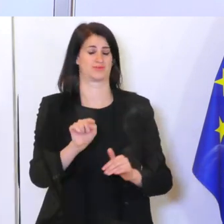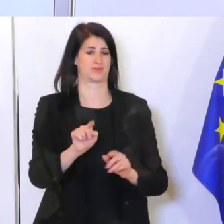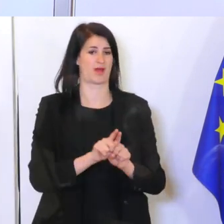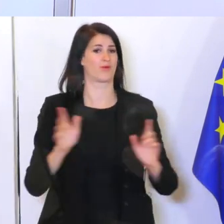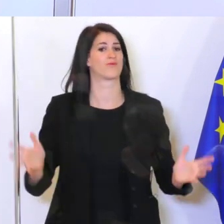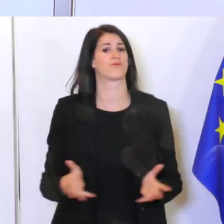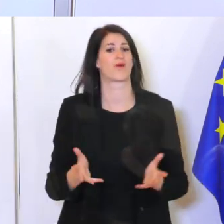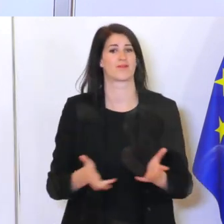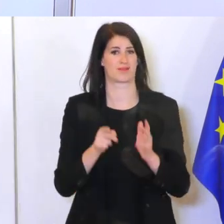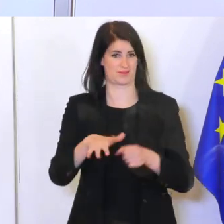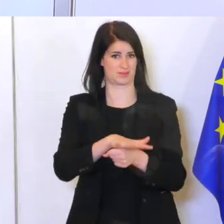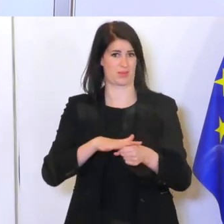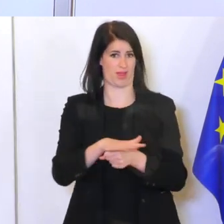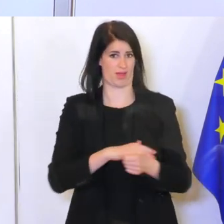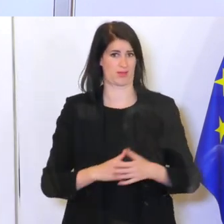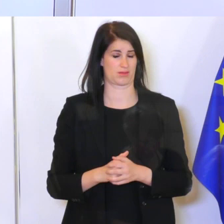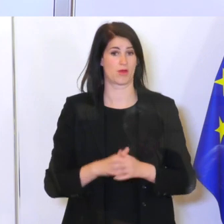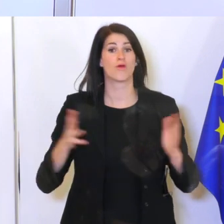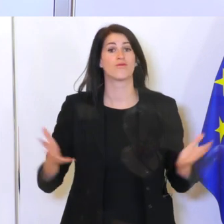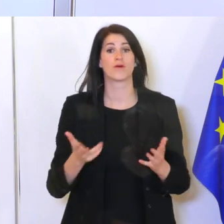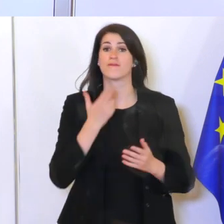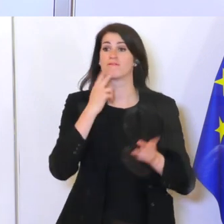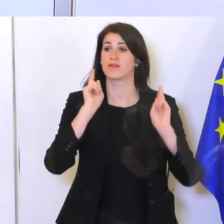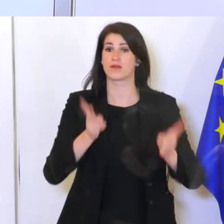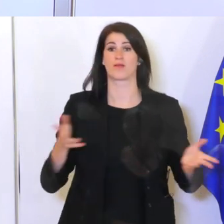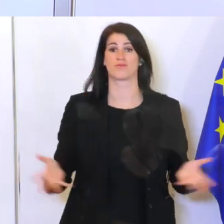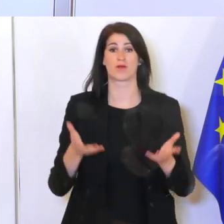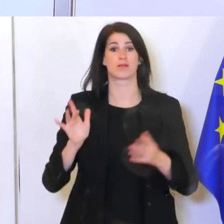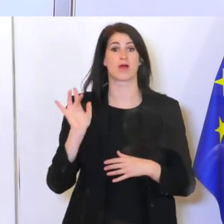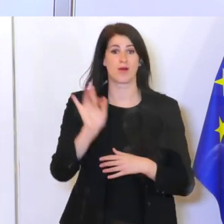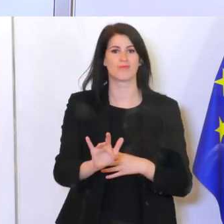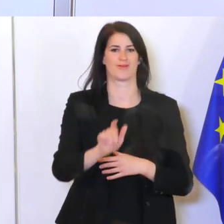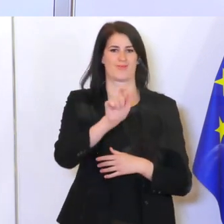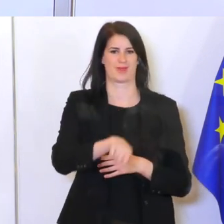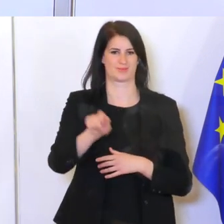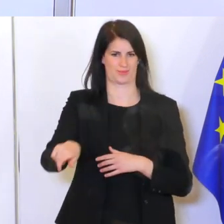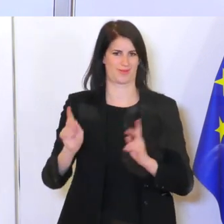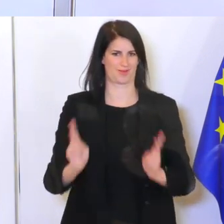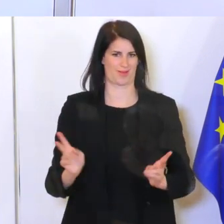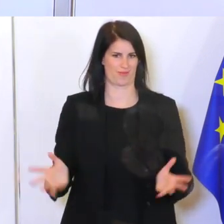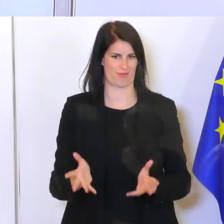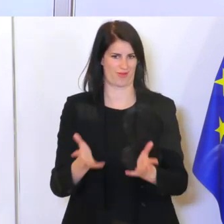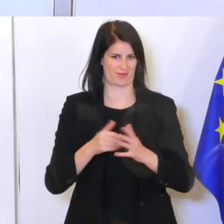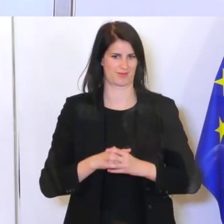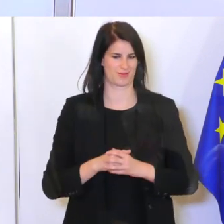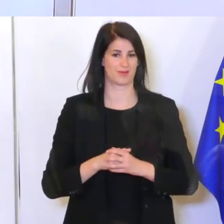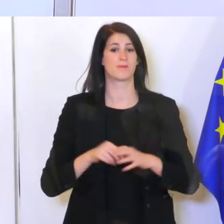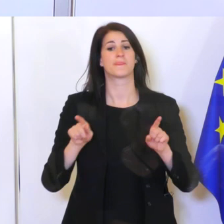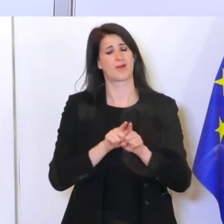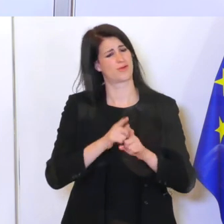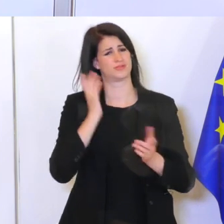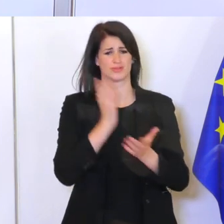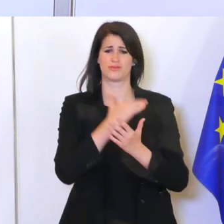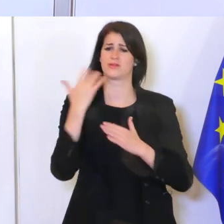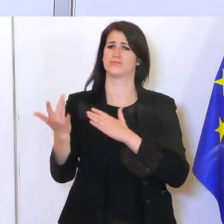fördern. Fördern kann man vor allem die Personen, die hiermit verbunden sind. Und wir danken auch für das Verständnis bei aller Kritik, die wir